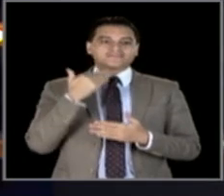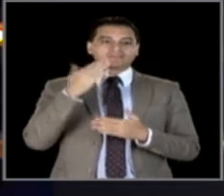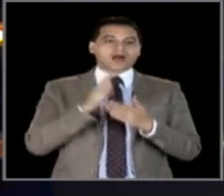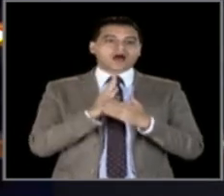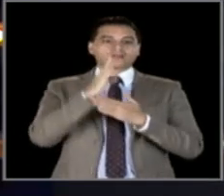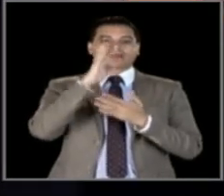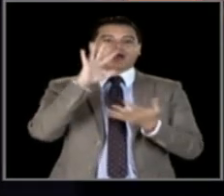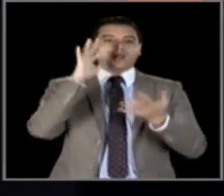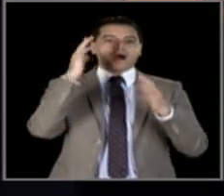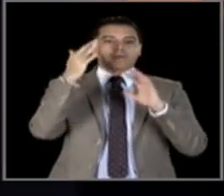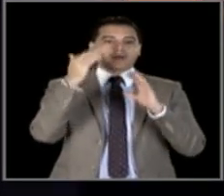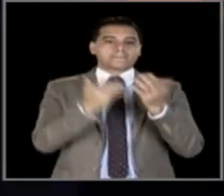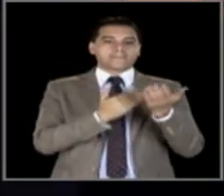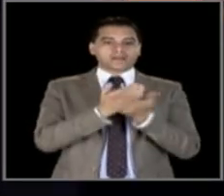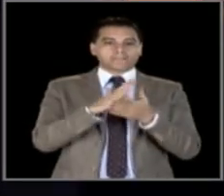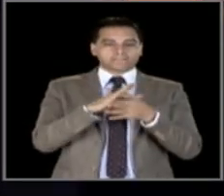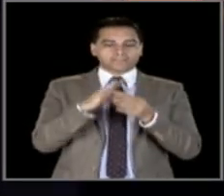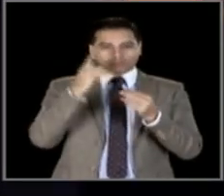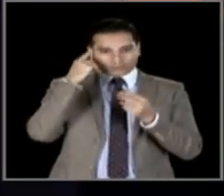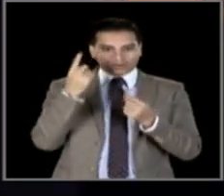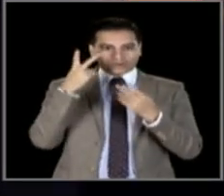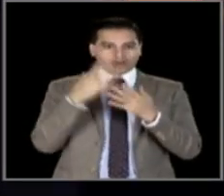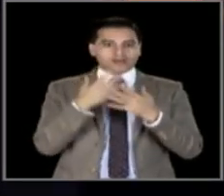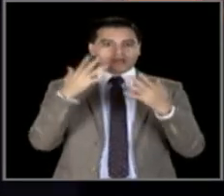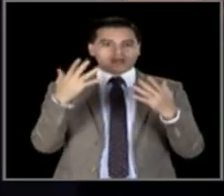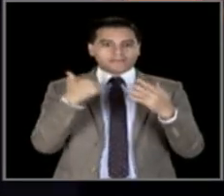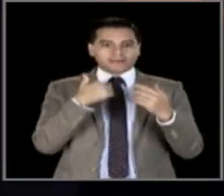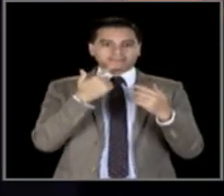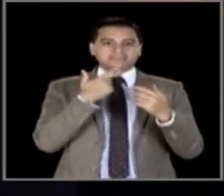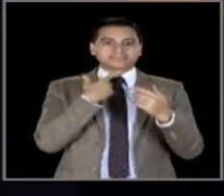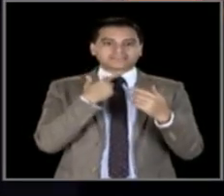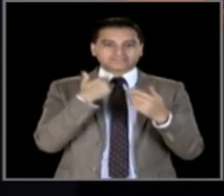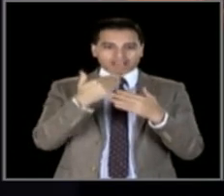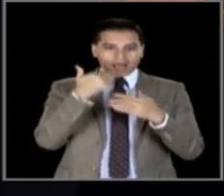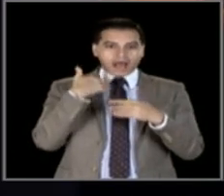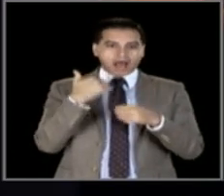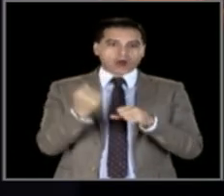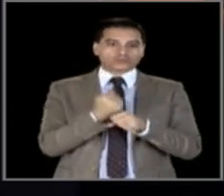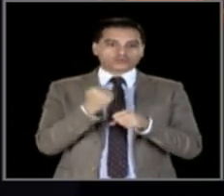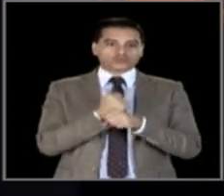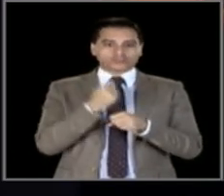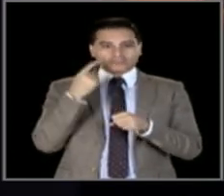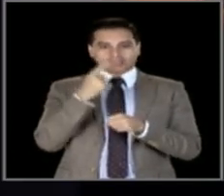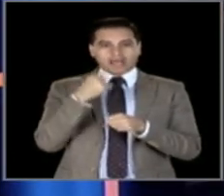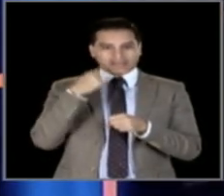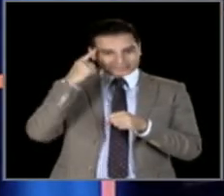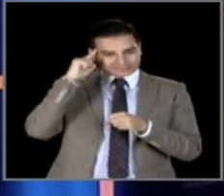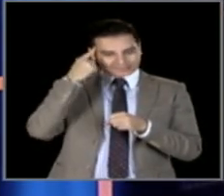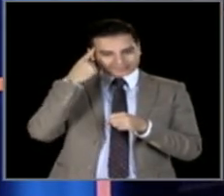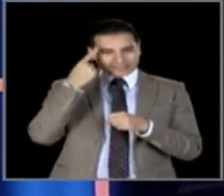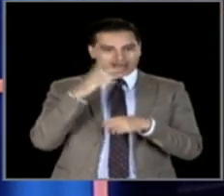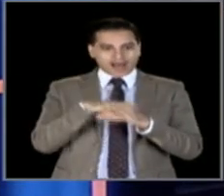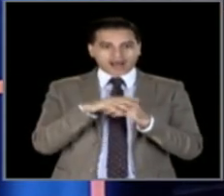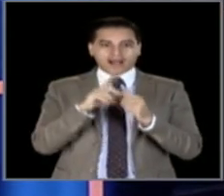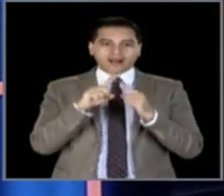كده بدات الموضوع يكبر معايا يعني لغايه ما بقيت عايز اشتغل في المجال ده، يعني اللي هو ايه الصواريخ اللي